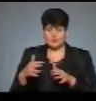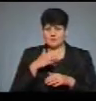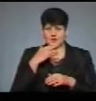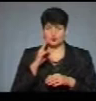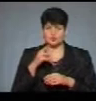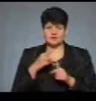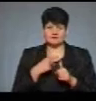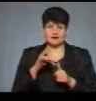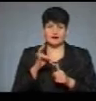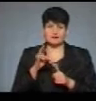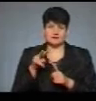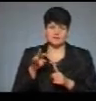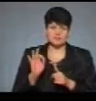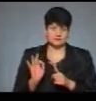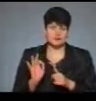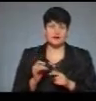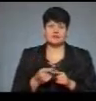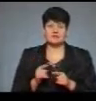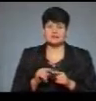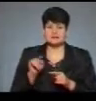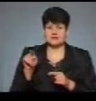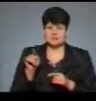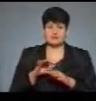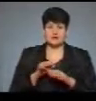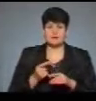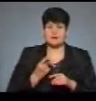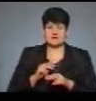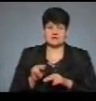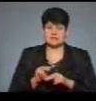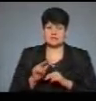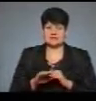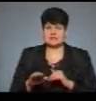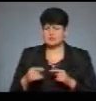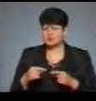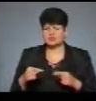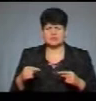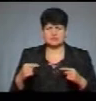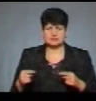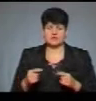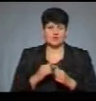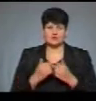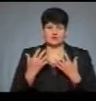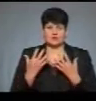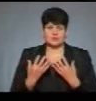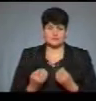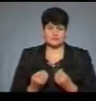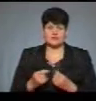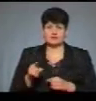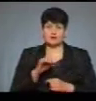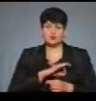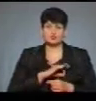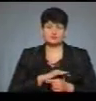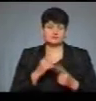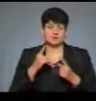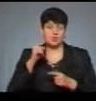називає НЛО. Але при цьому в нас там проходять майстер-класи для діток, різноманітні майже щодня. І вони користуються